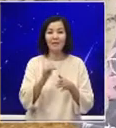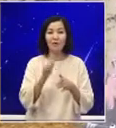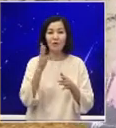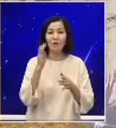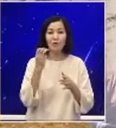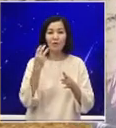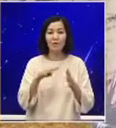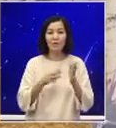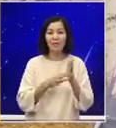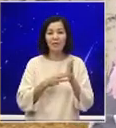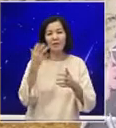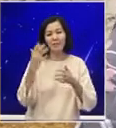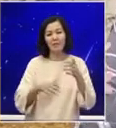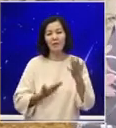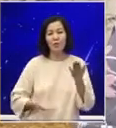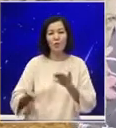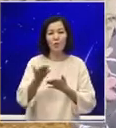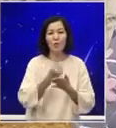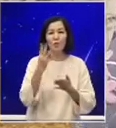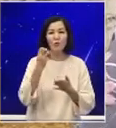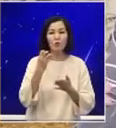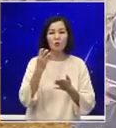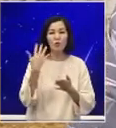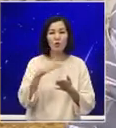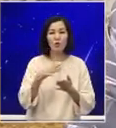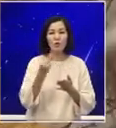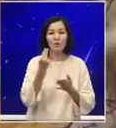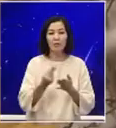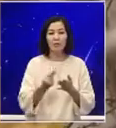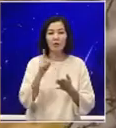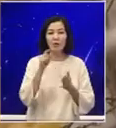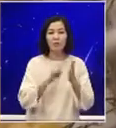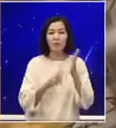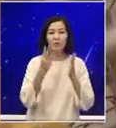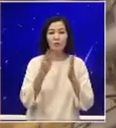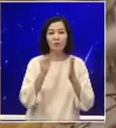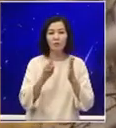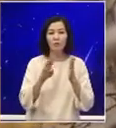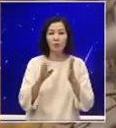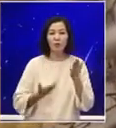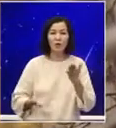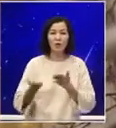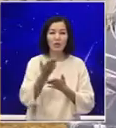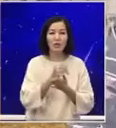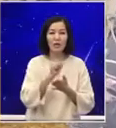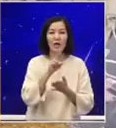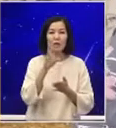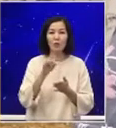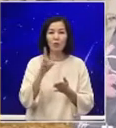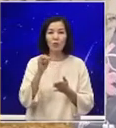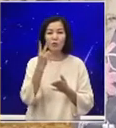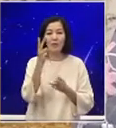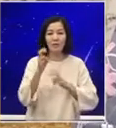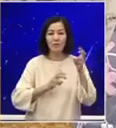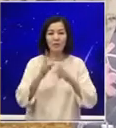5348 гектардан орташа өнімділік 350 центнерден 170 мың тонна өнім алынды. Ақсу және Көксу қант зауытына